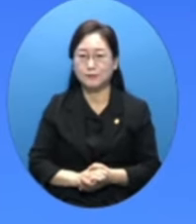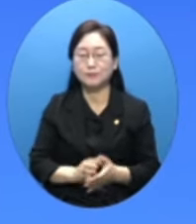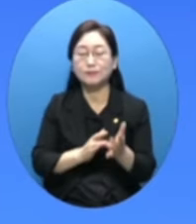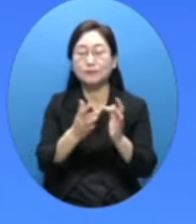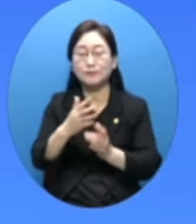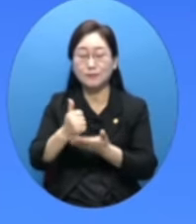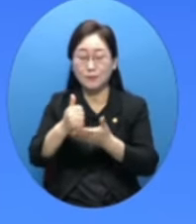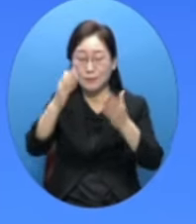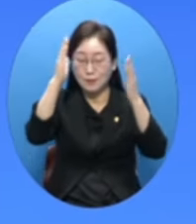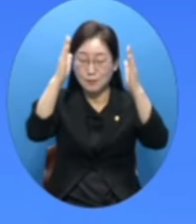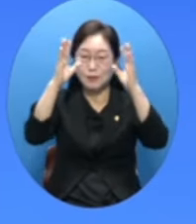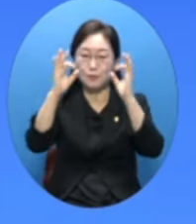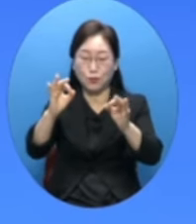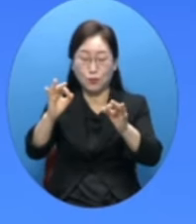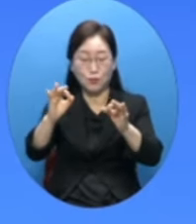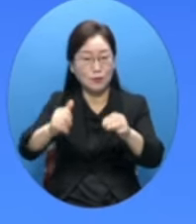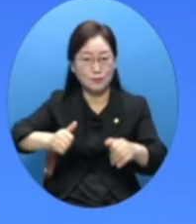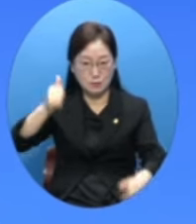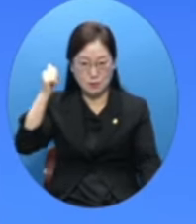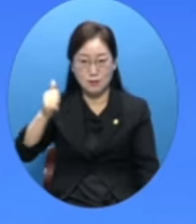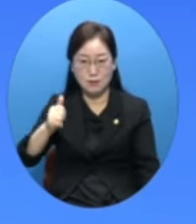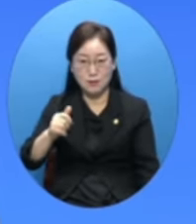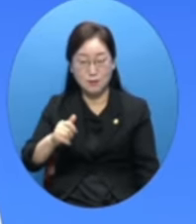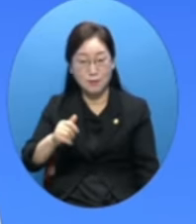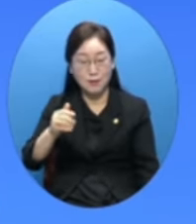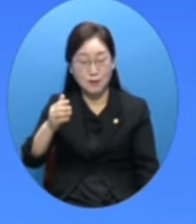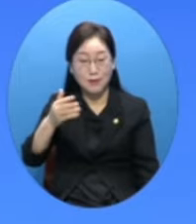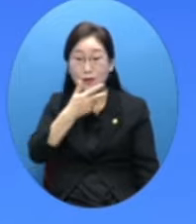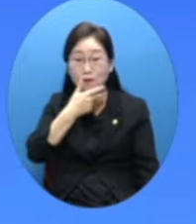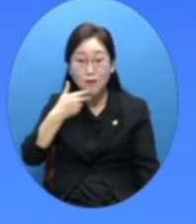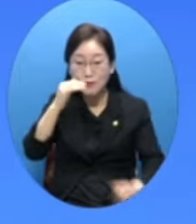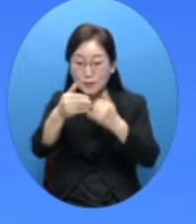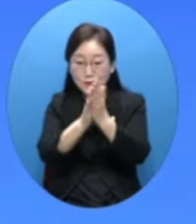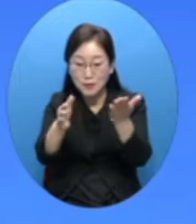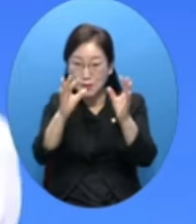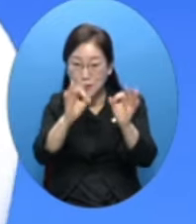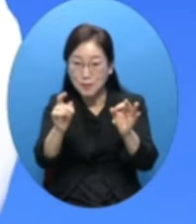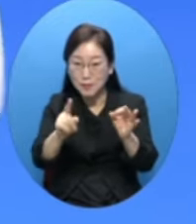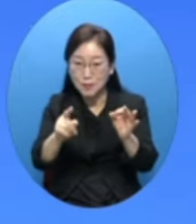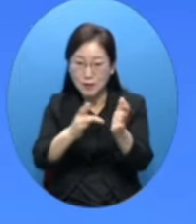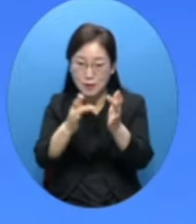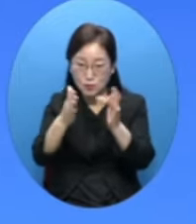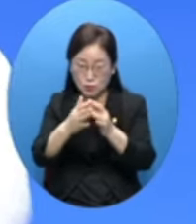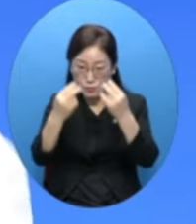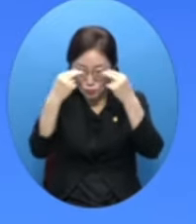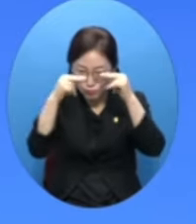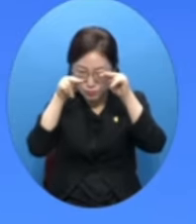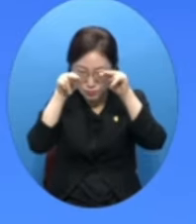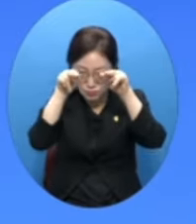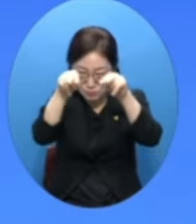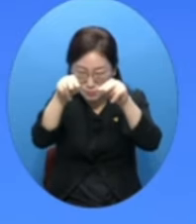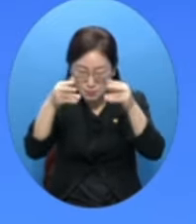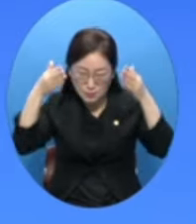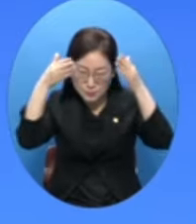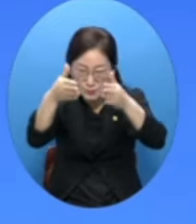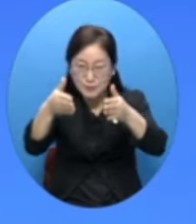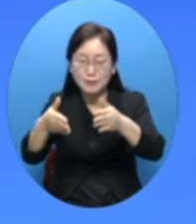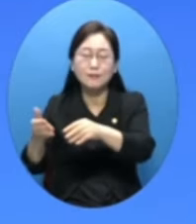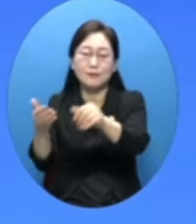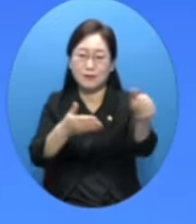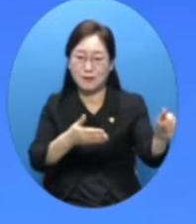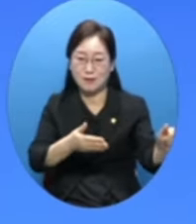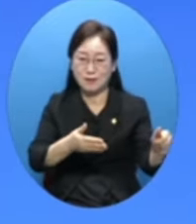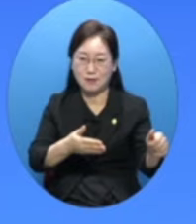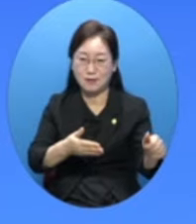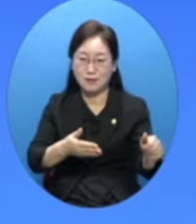예수를 바라보자고 하는 이 말씀을 NIV 성경에는 예수님께 시선을 고정시켜라, Let us fix